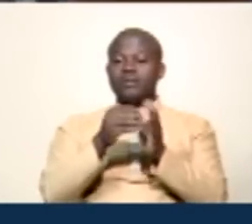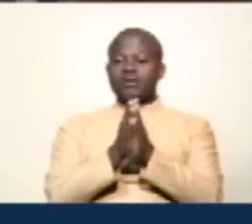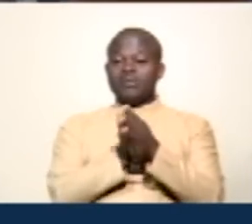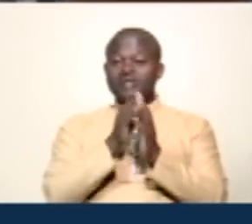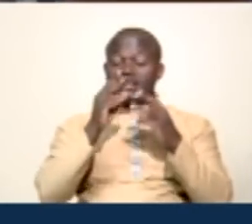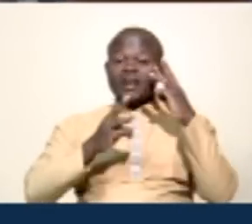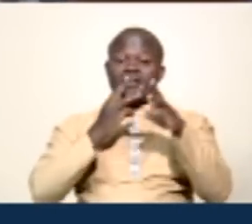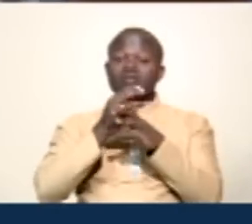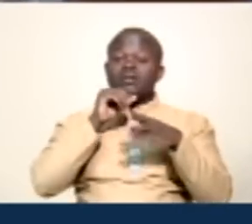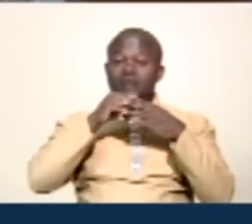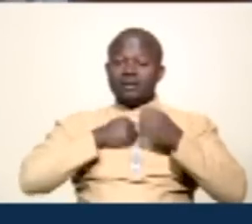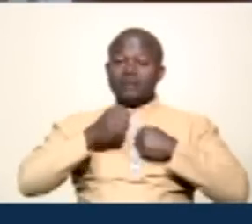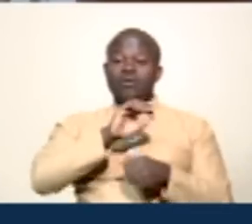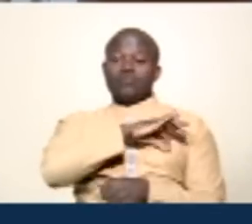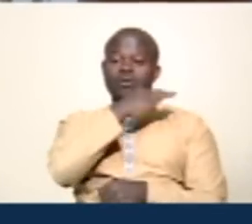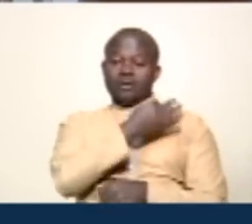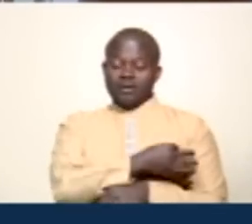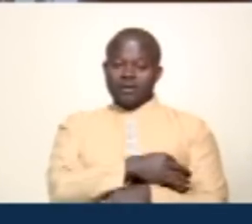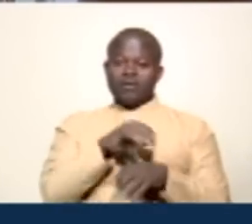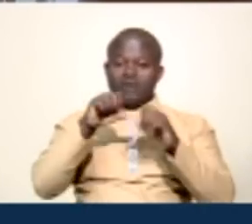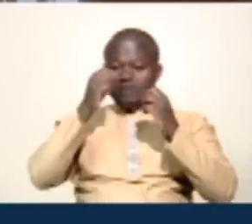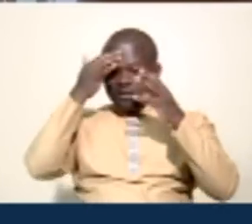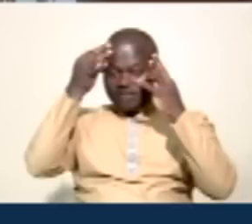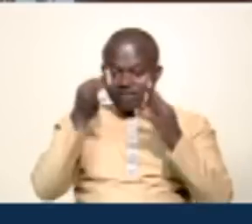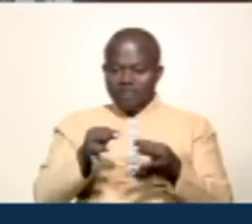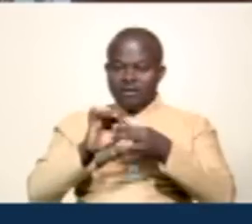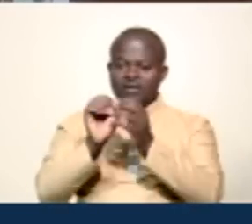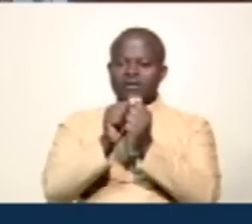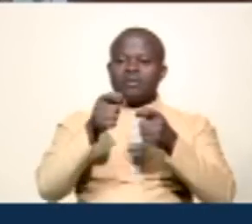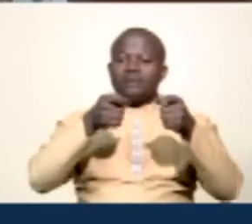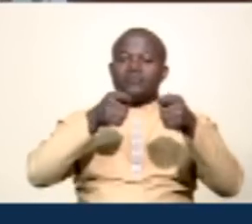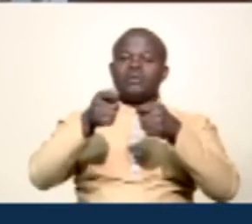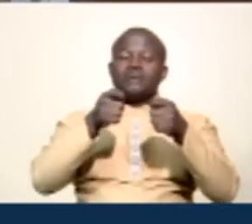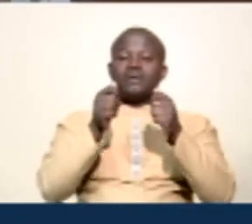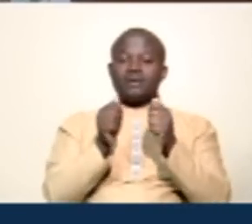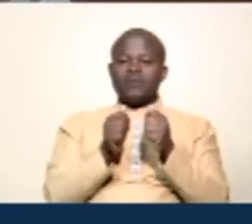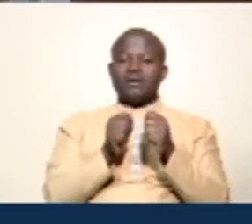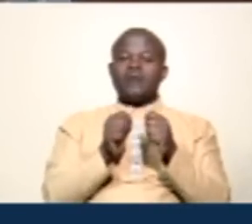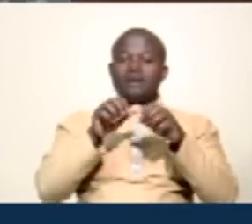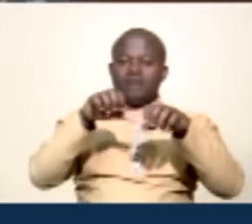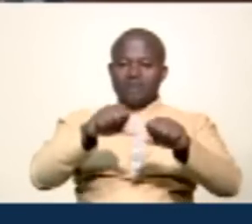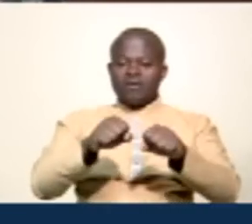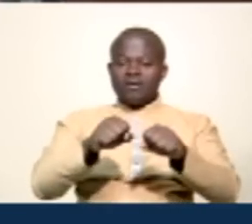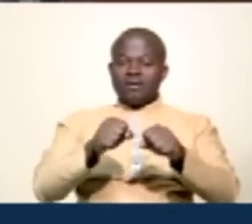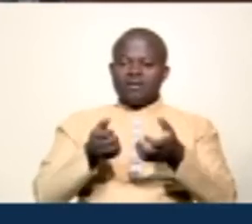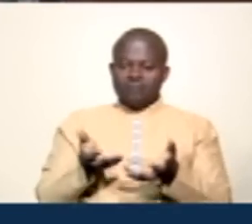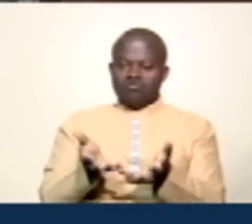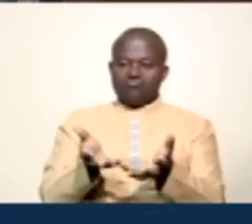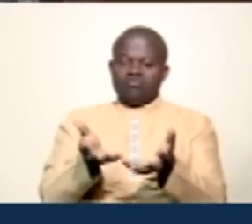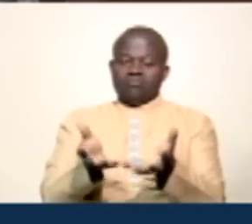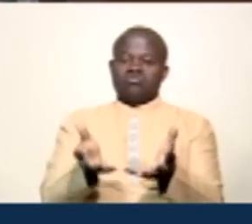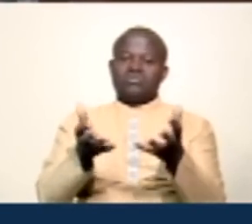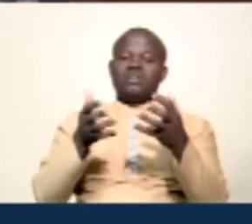Y'isi ntabwo ari u Rwanda. Umupadiri yafashe icyemezo afatanyije n'ubutegetsi bwo gufata katedral